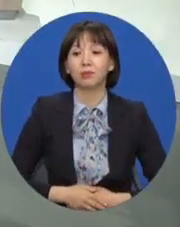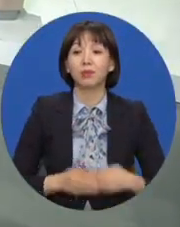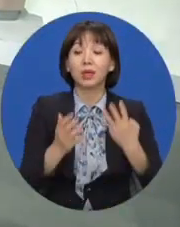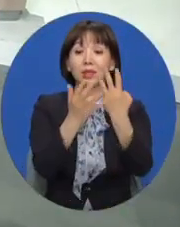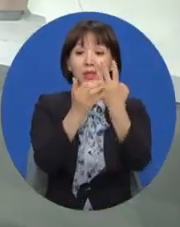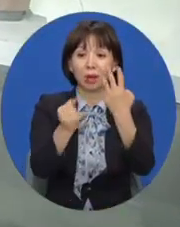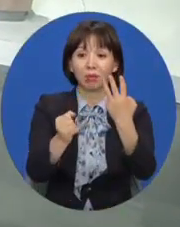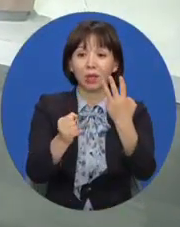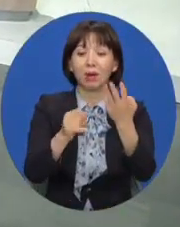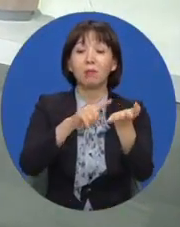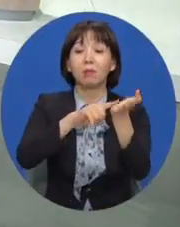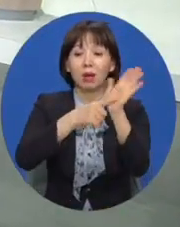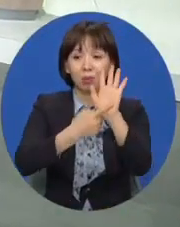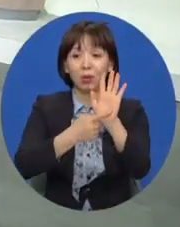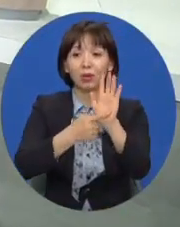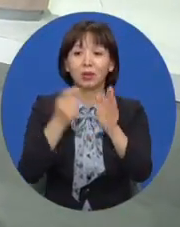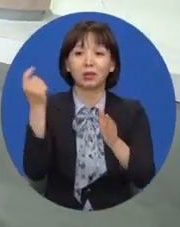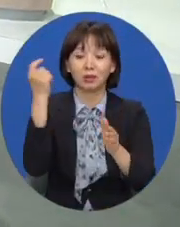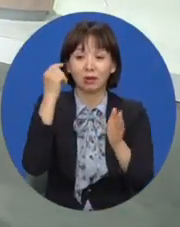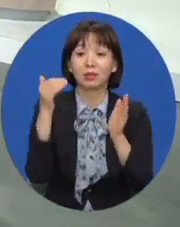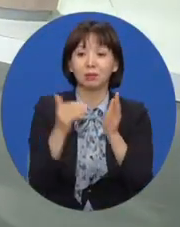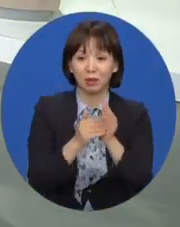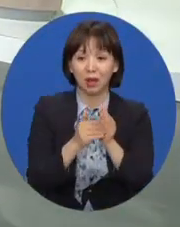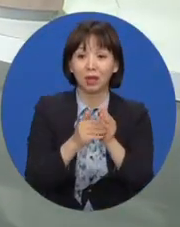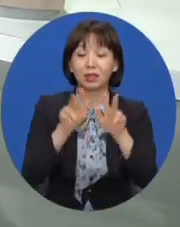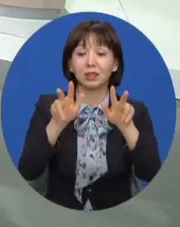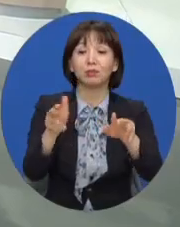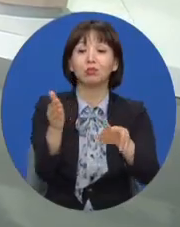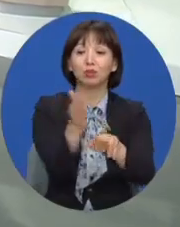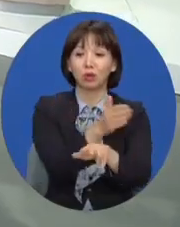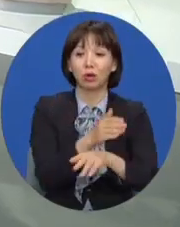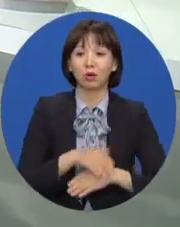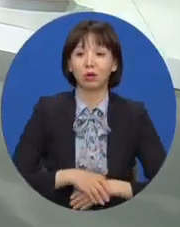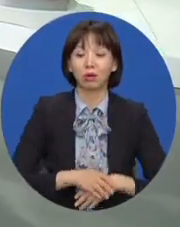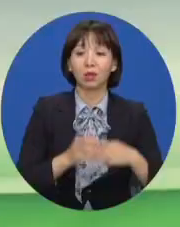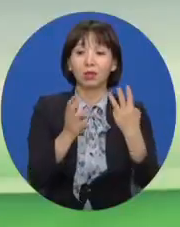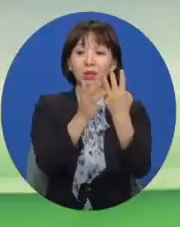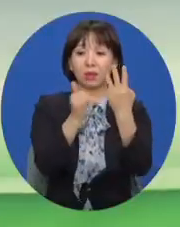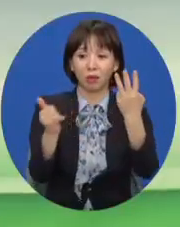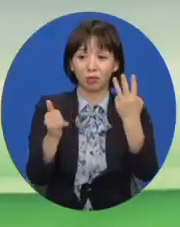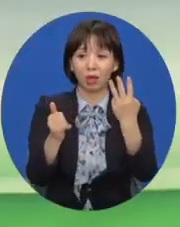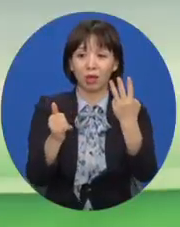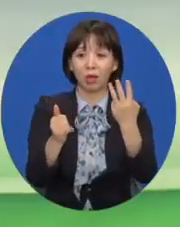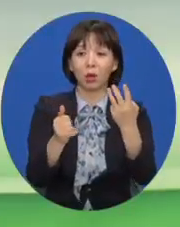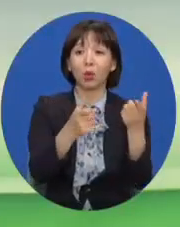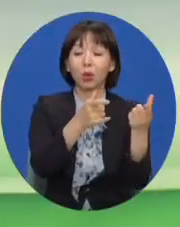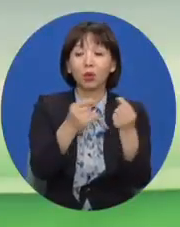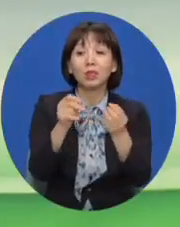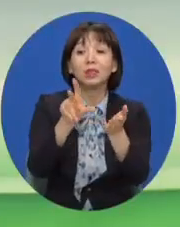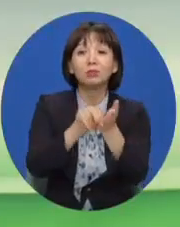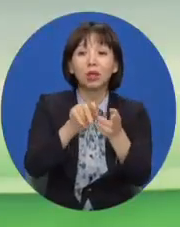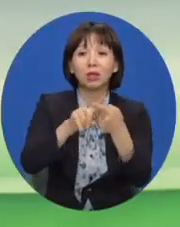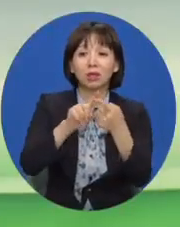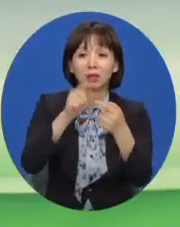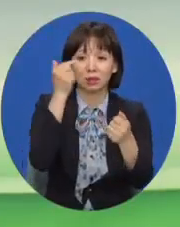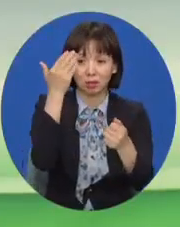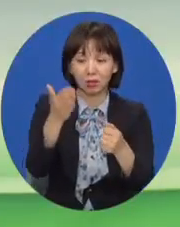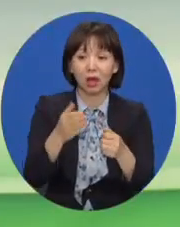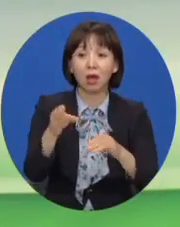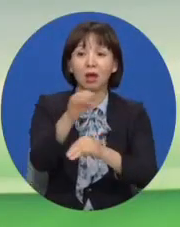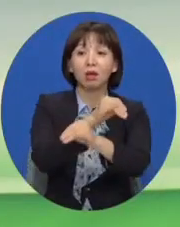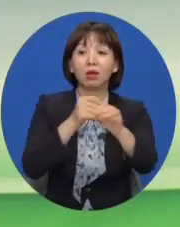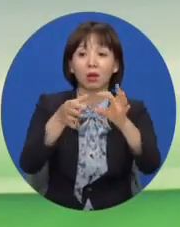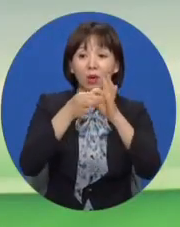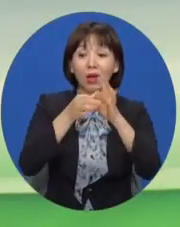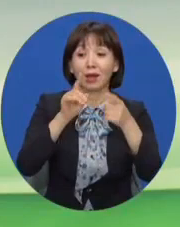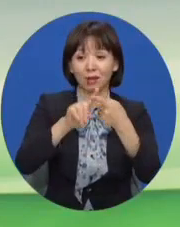분의 기조연설을 함께 들었습니다. 그러면 이제 지금부터는 세 분께 제가 사회적 공통 질문을 드리겠습니다. 이제 경제 관련한